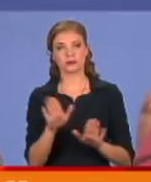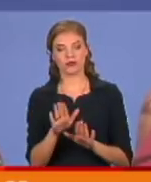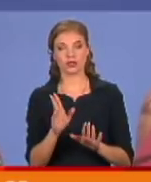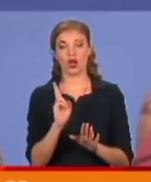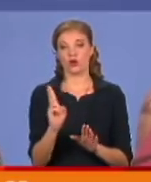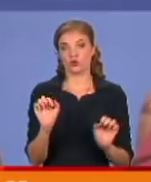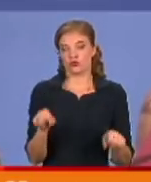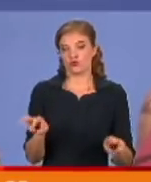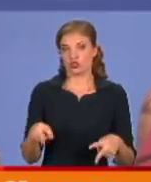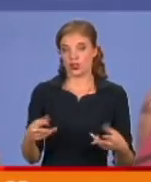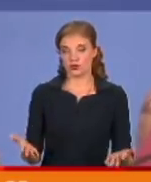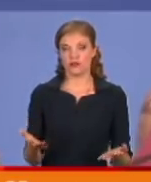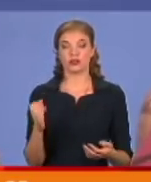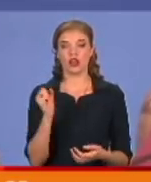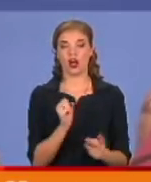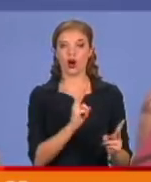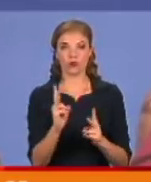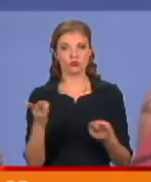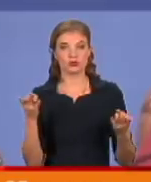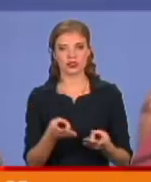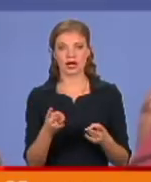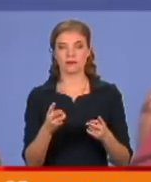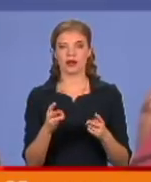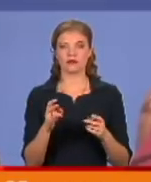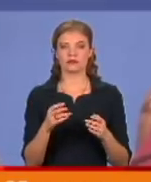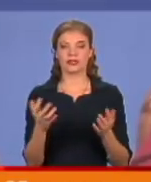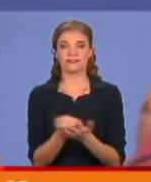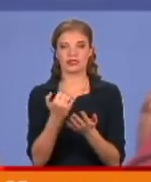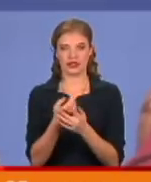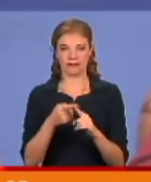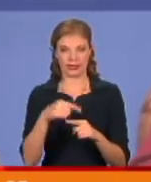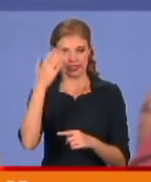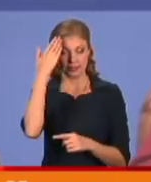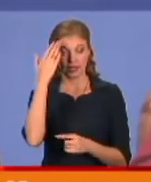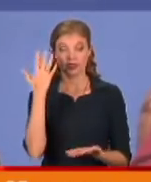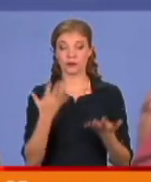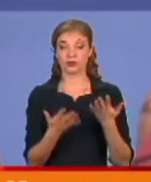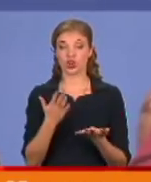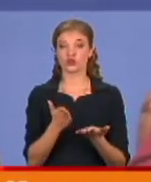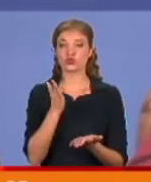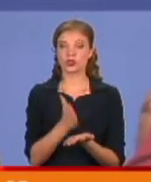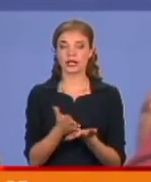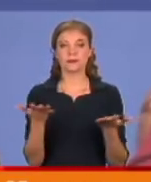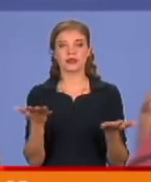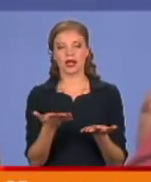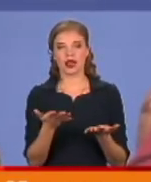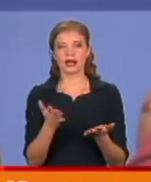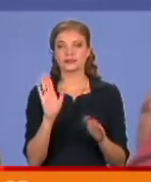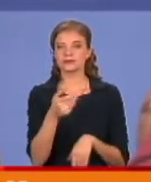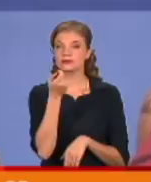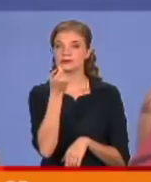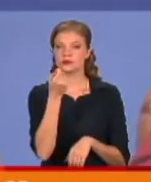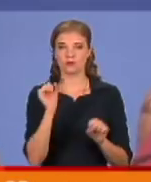хтось може танцювати, да? Комусь треба відкривати ці таланти. Але якщо є якась, принаймні, сама